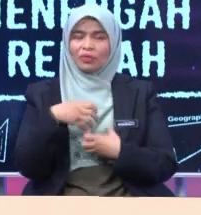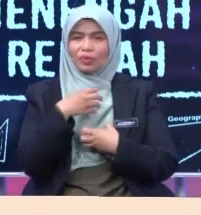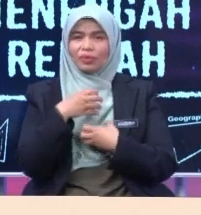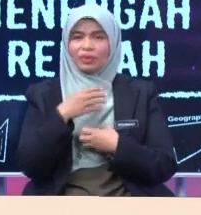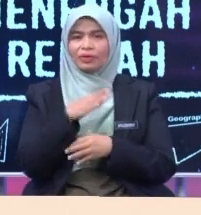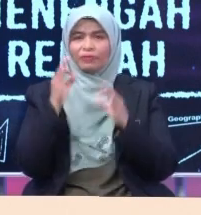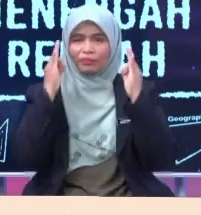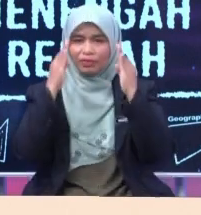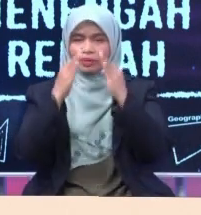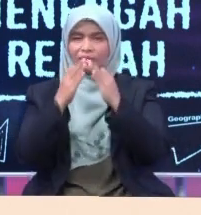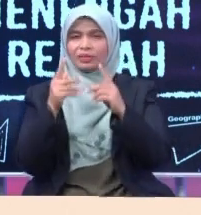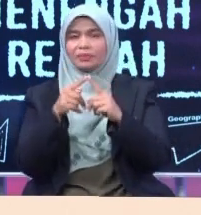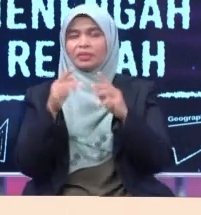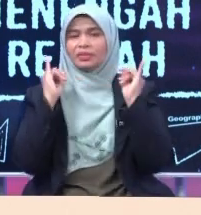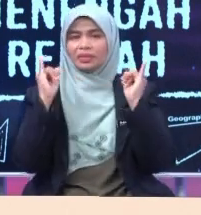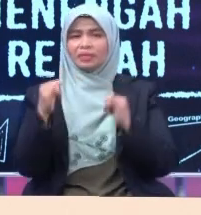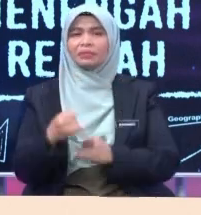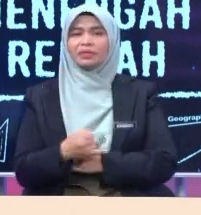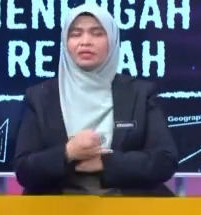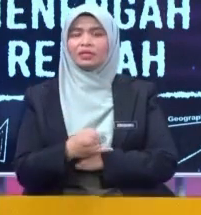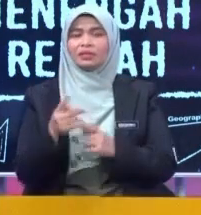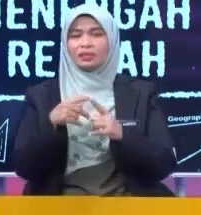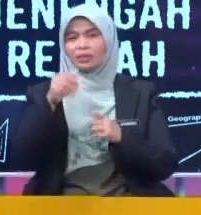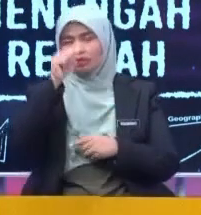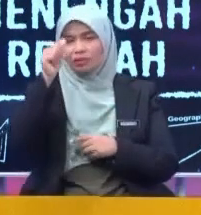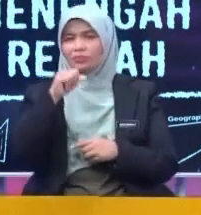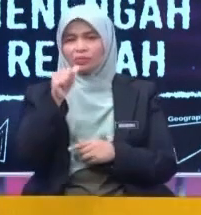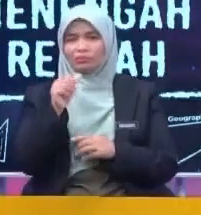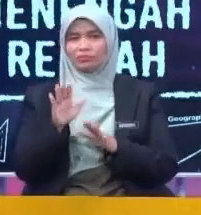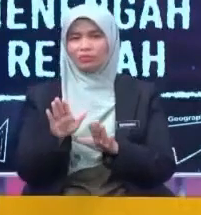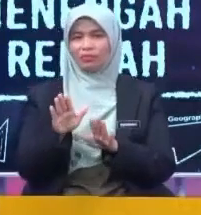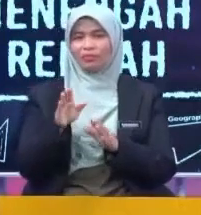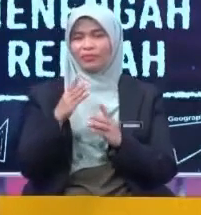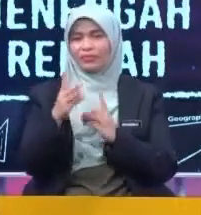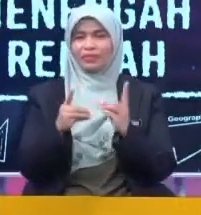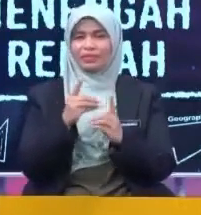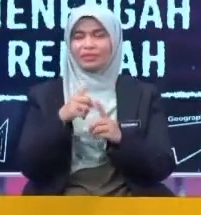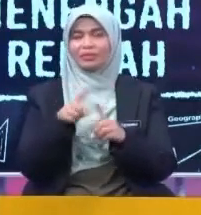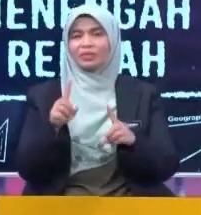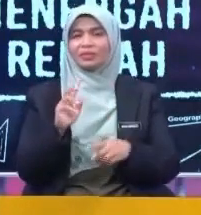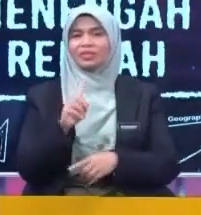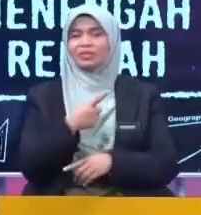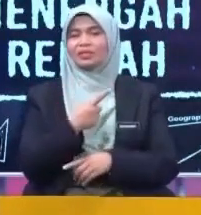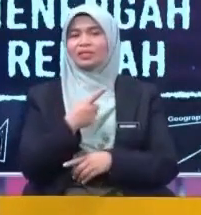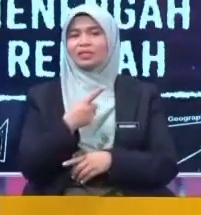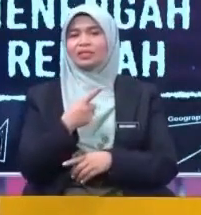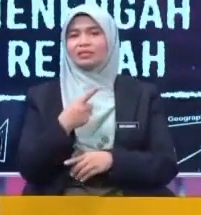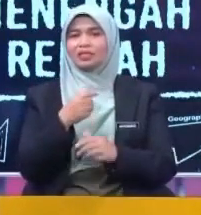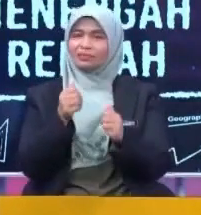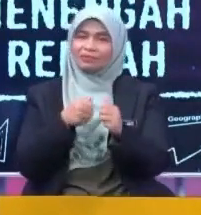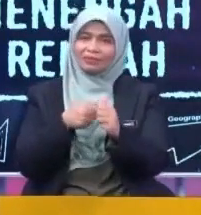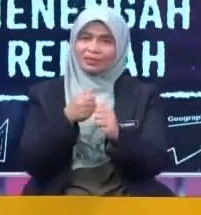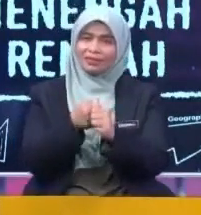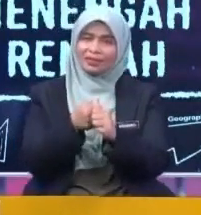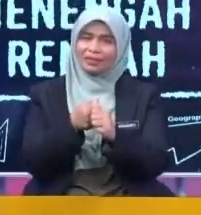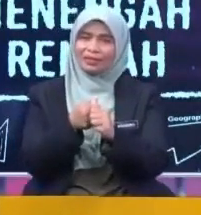tumpu kepada ibadat kepada Allah Subhanahu Taala. Jadi bukan bermaksud kita menolak dunia, tidak, tapi dunia yang kita kerja, yang